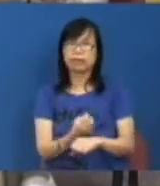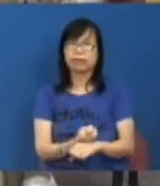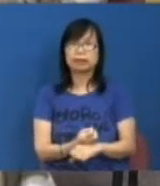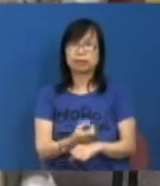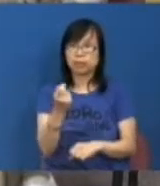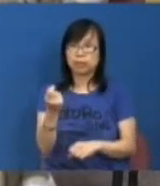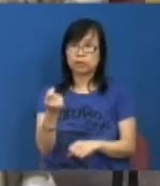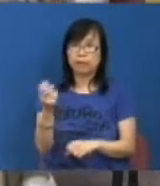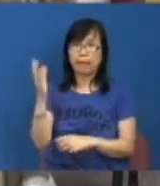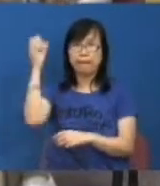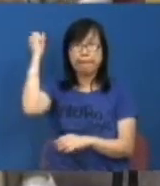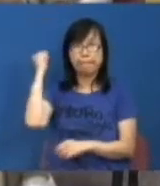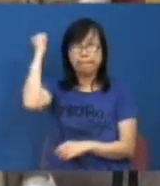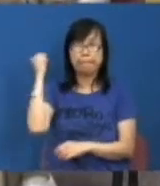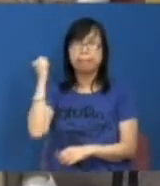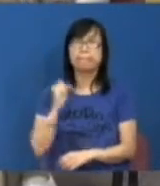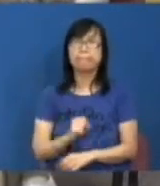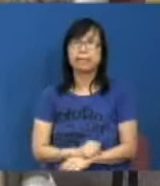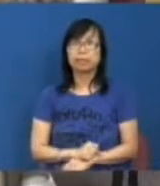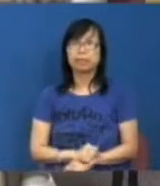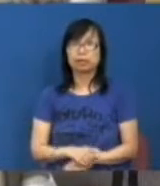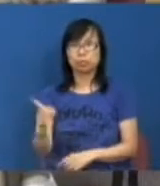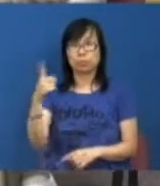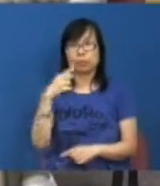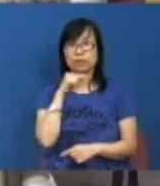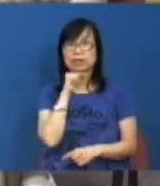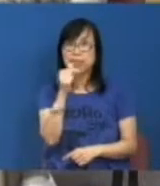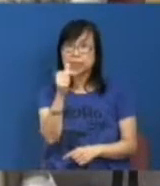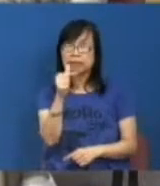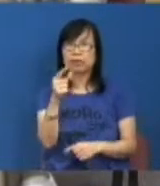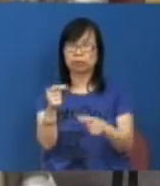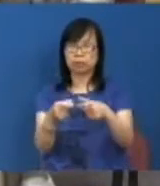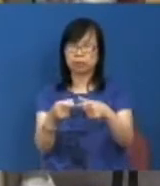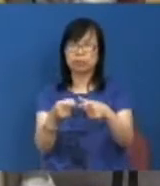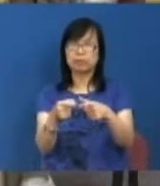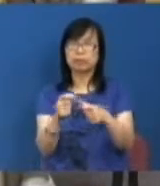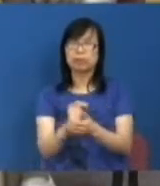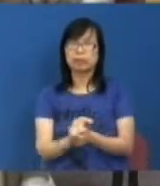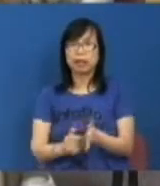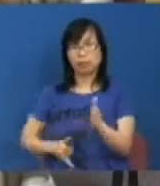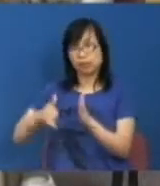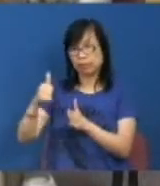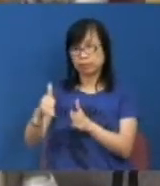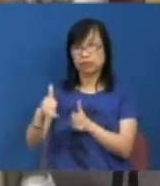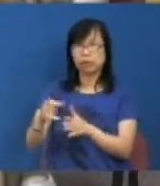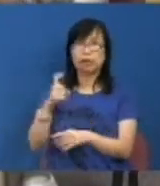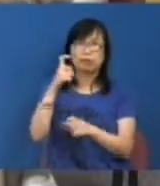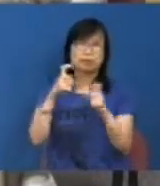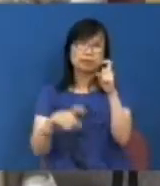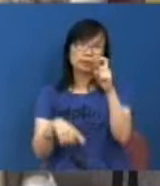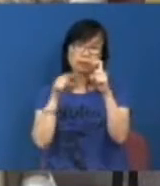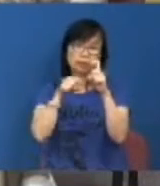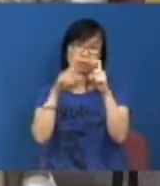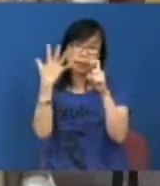嘅小巴咁。譬如我如果當10蚊一公升嘅，如果我入到嚟咁遠，我9.5我平